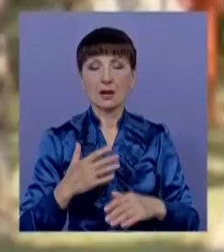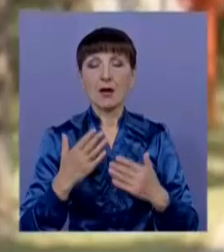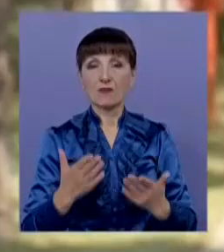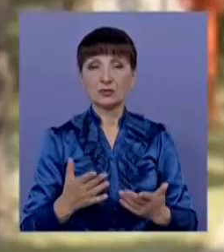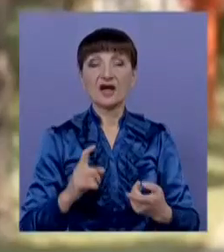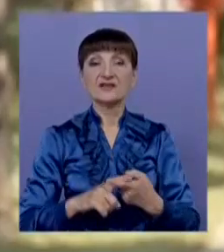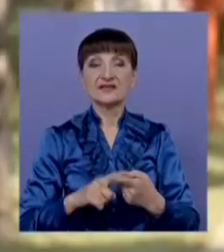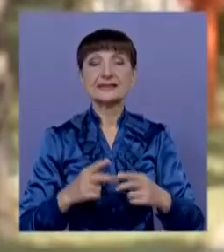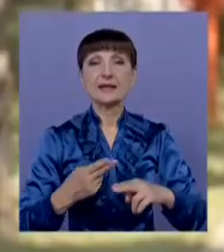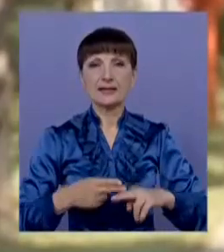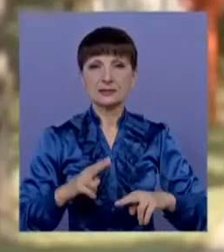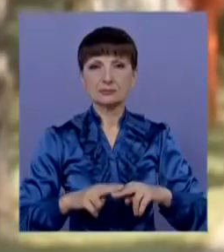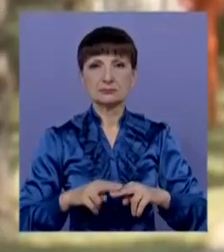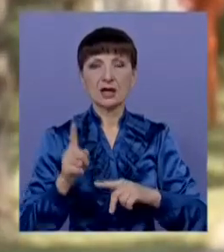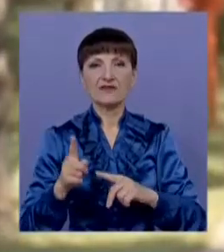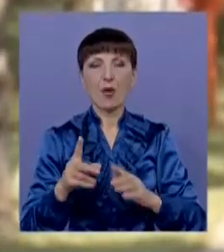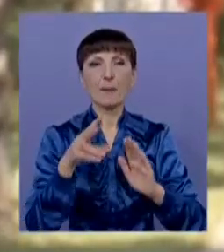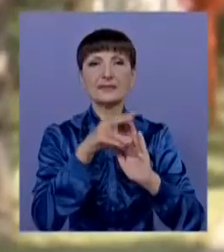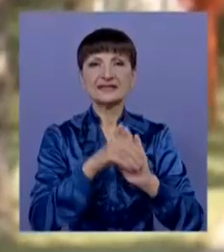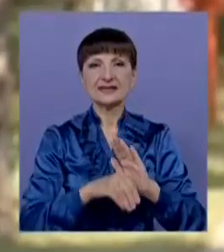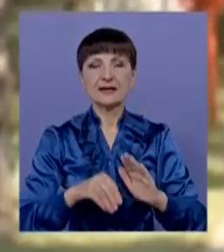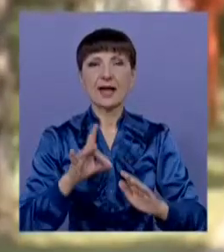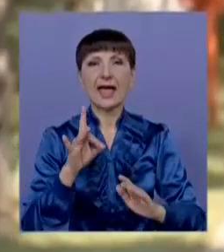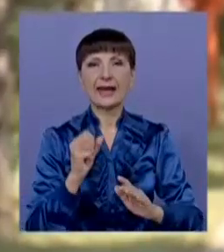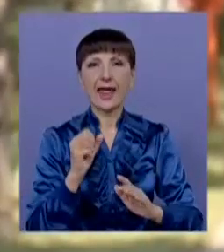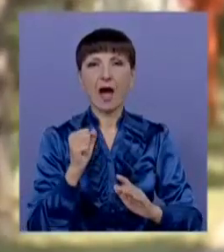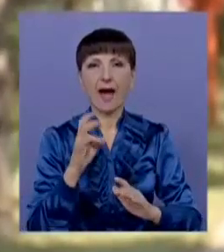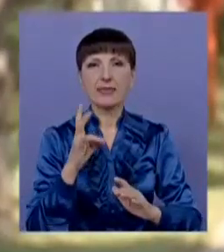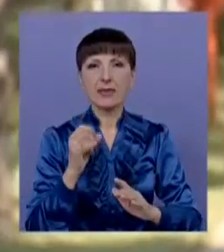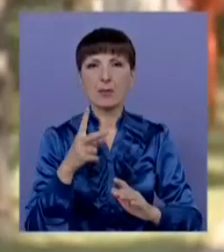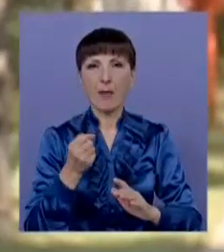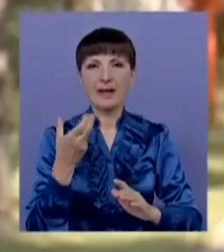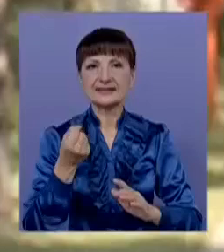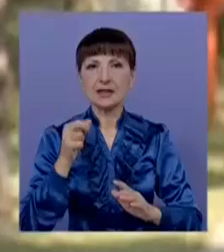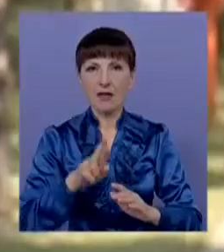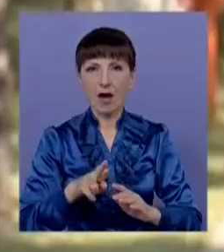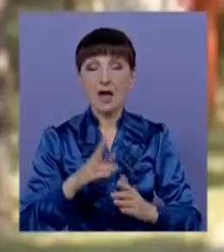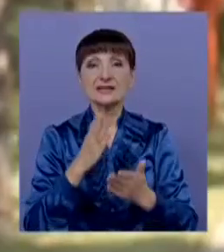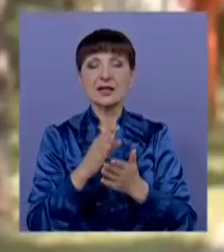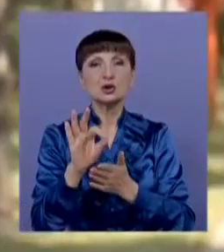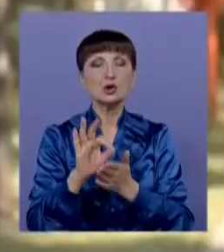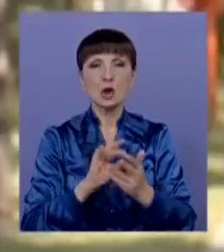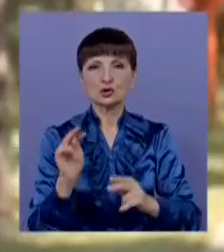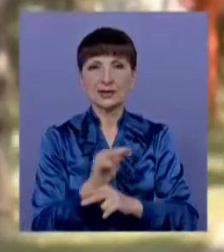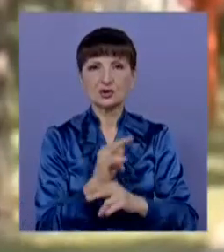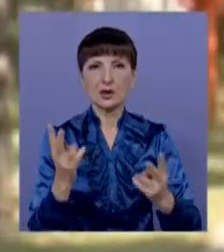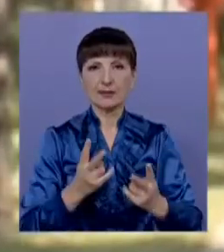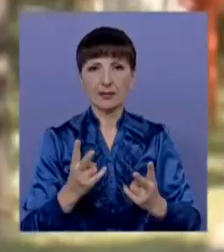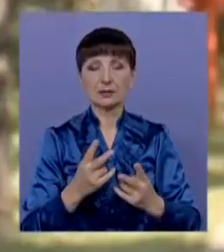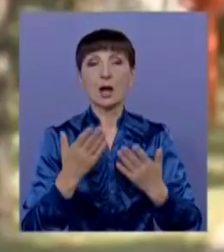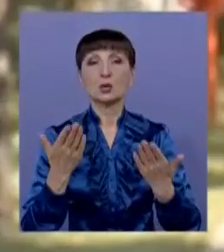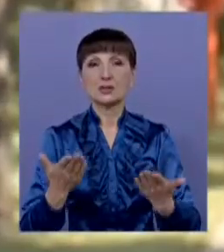связи с чем его поместили в реанимацию. И стал вопрос о срочном лечении. Ну,